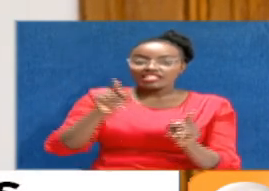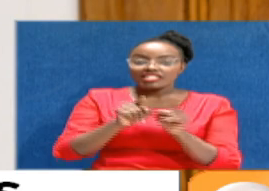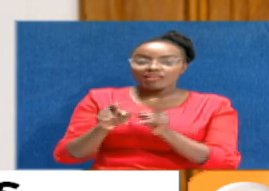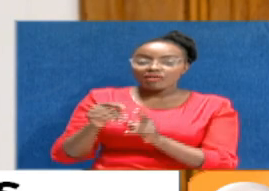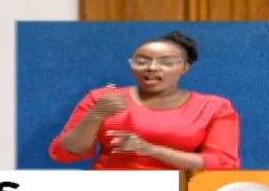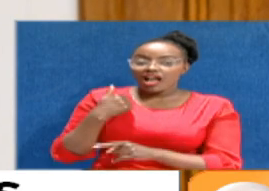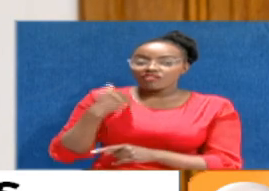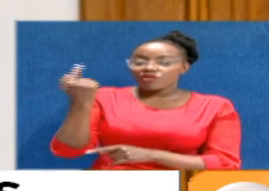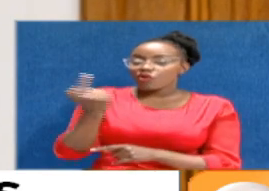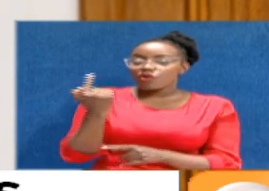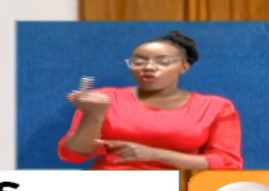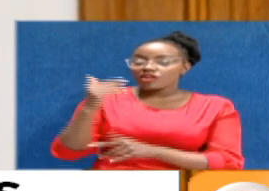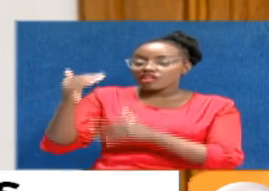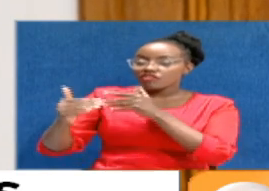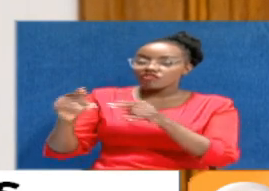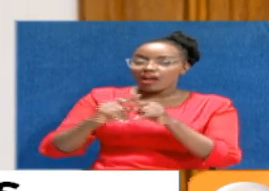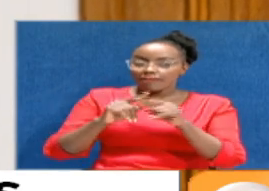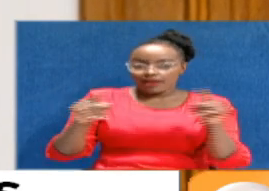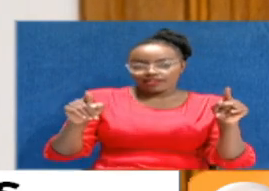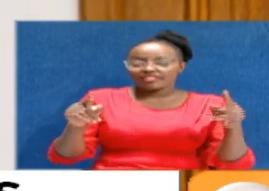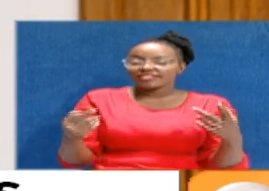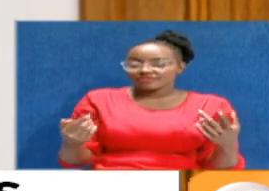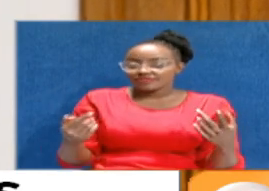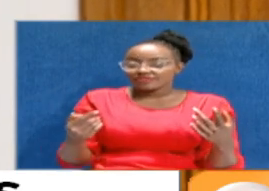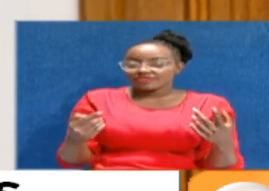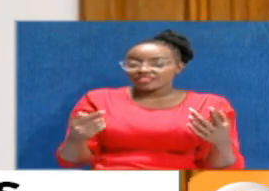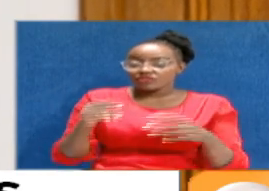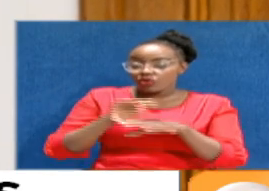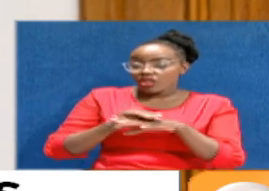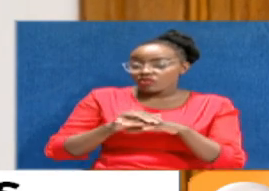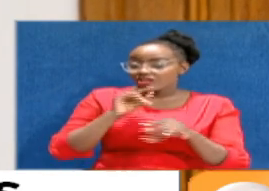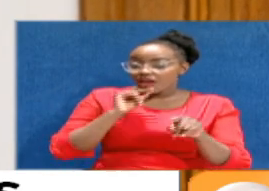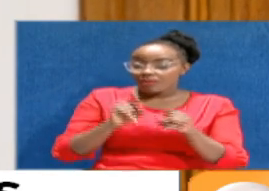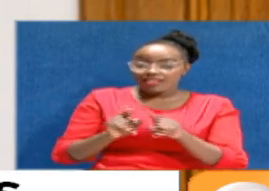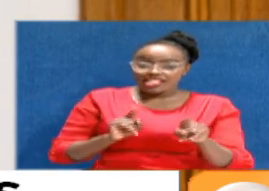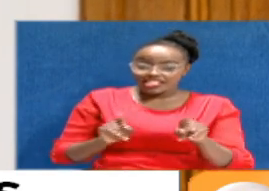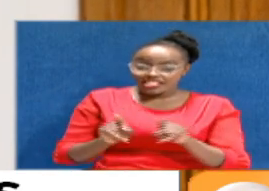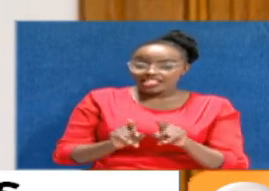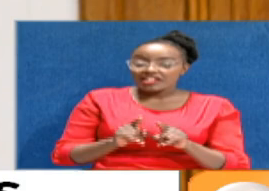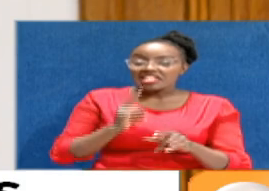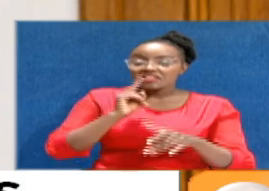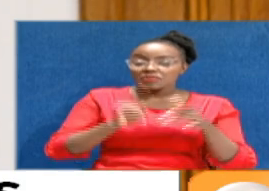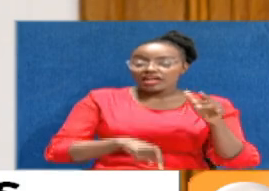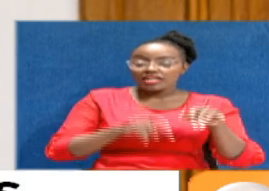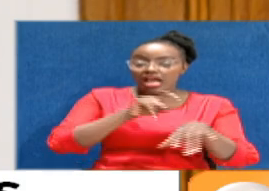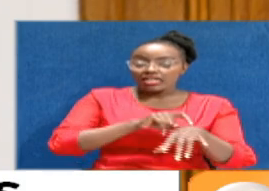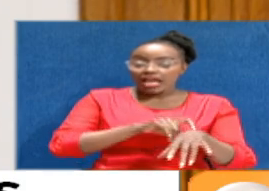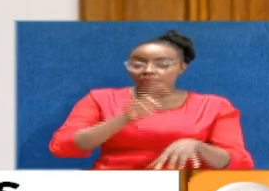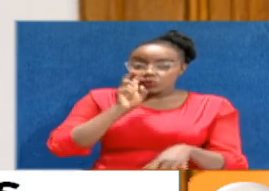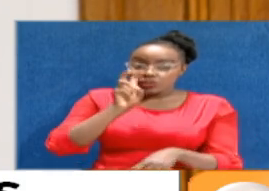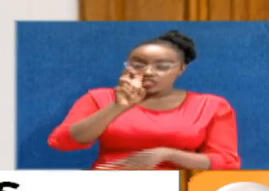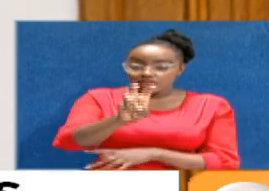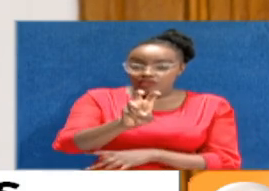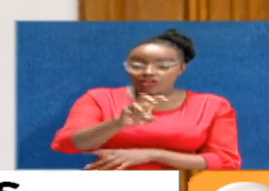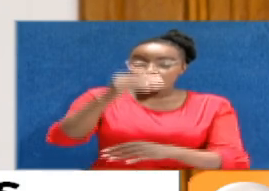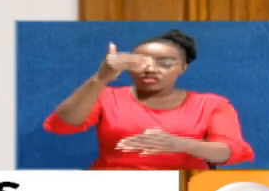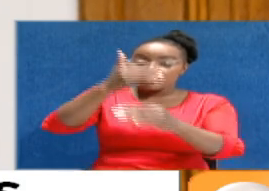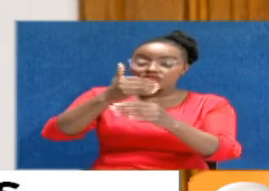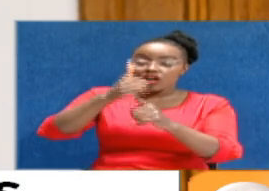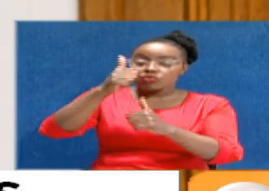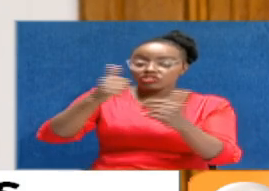tu majirani, lakini ujirani wenyewe ni wa kindugu. Alisema pia kwamba ukiangalia